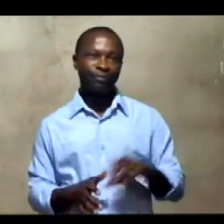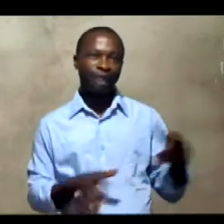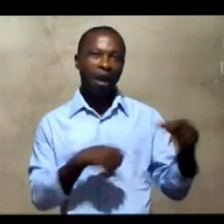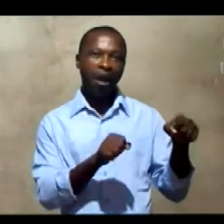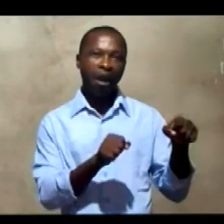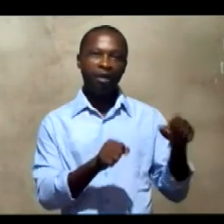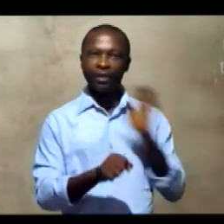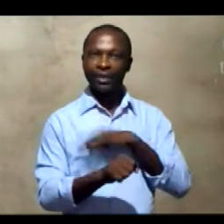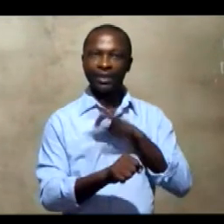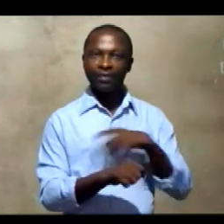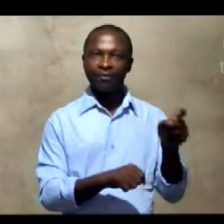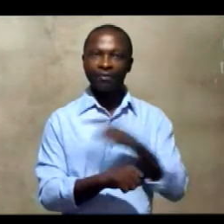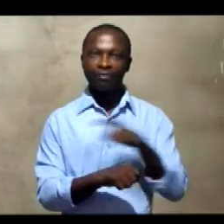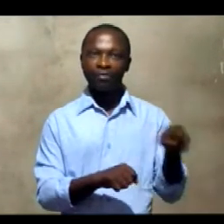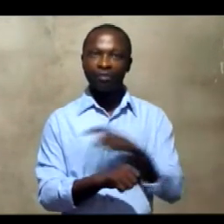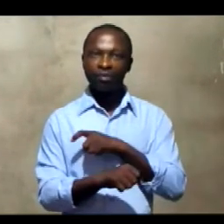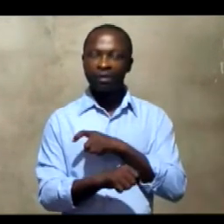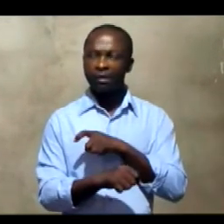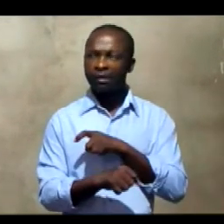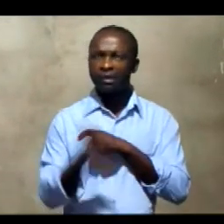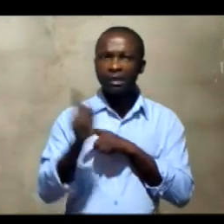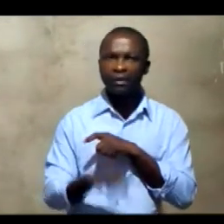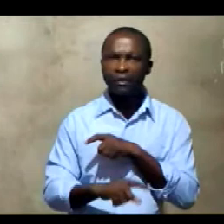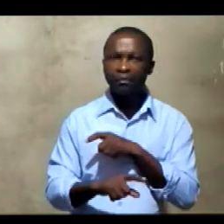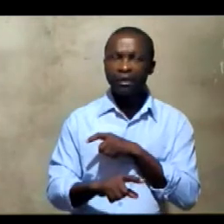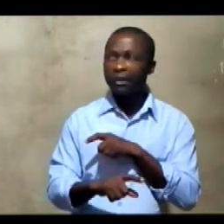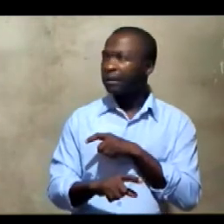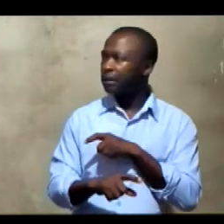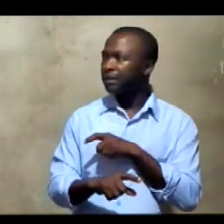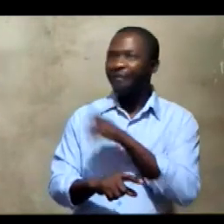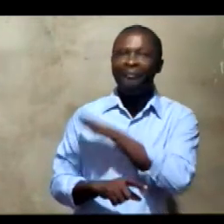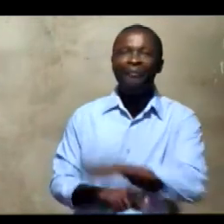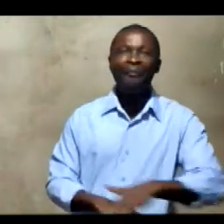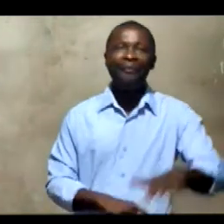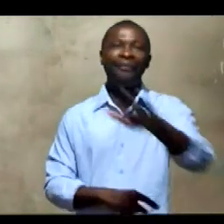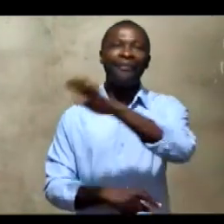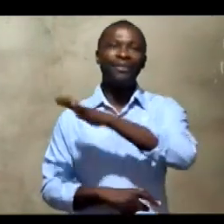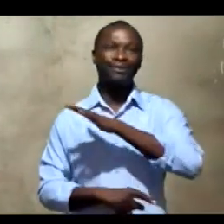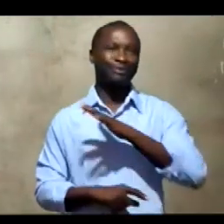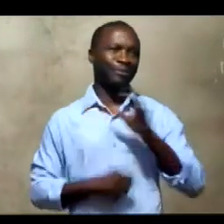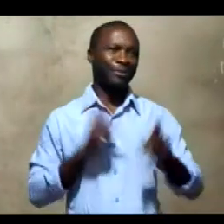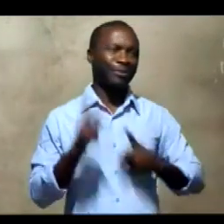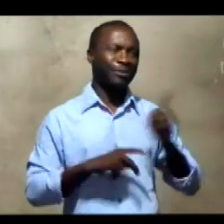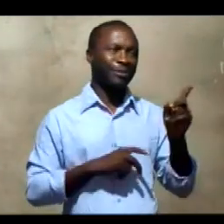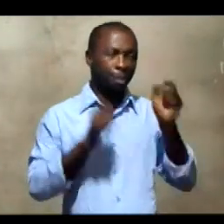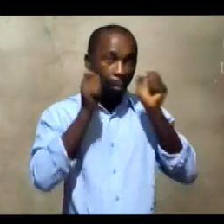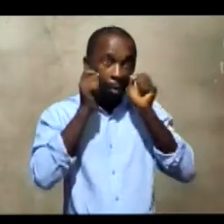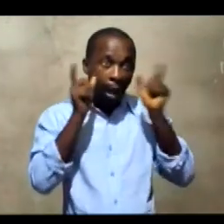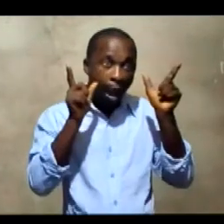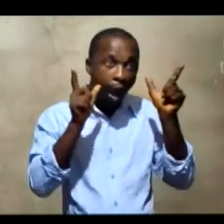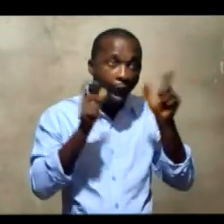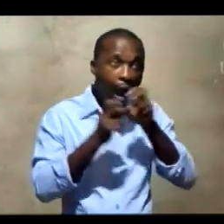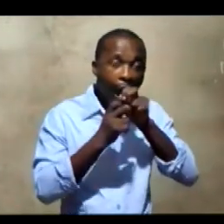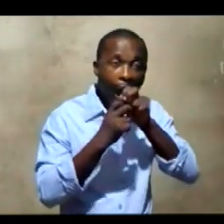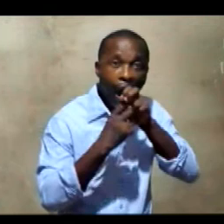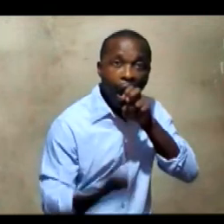Sidi. La triste nouvelle s'est répandue comme une traînée de poudre à Mandjo. Une foule nombreuse a aussitôt investi